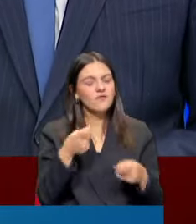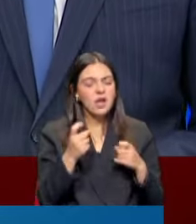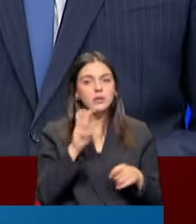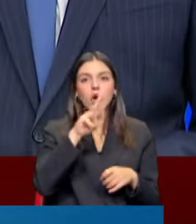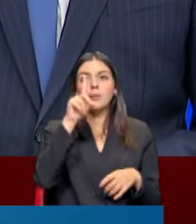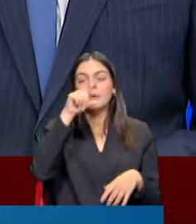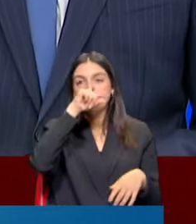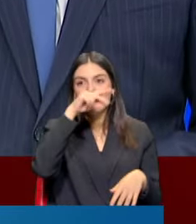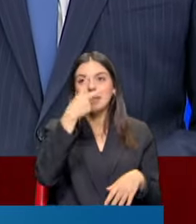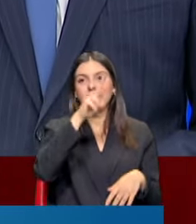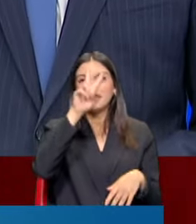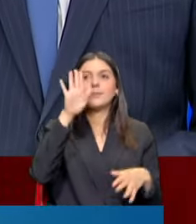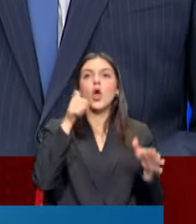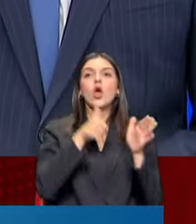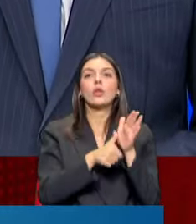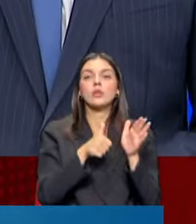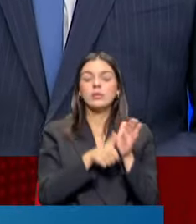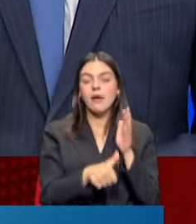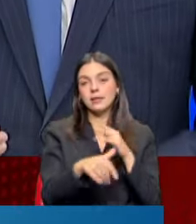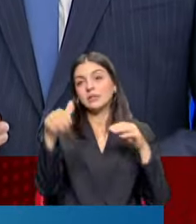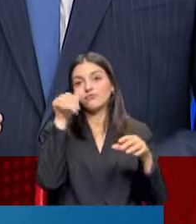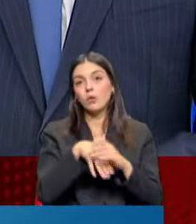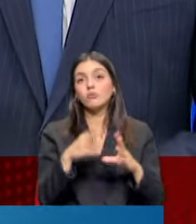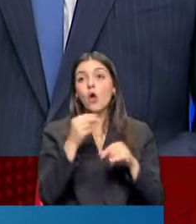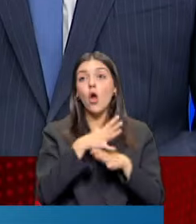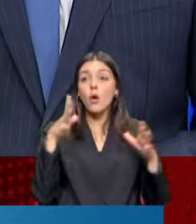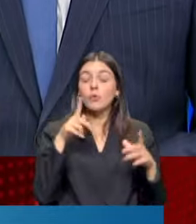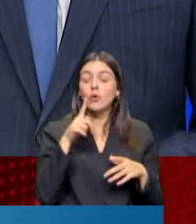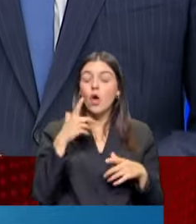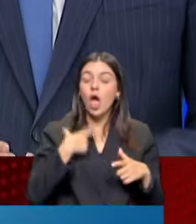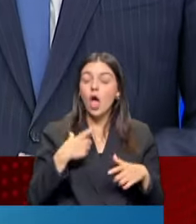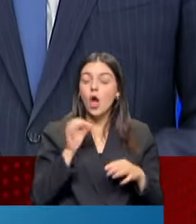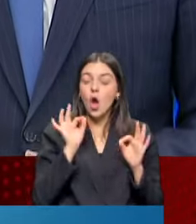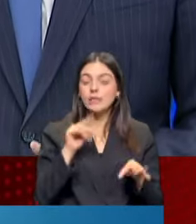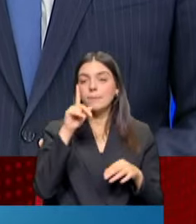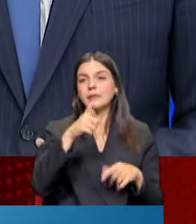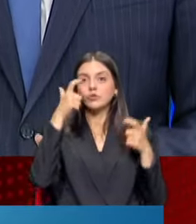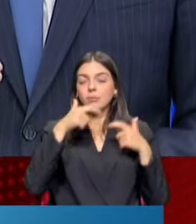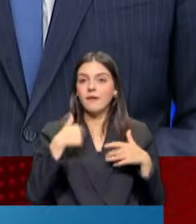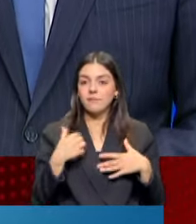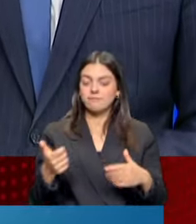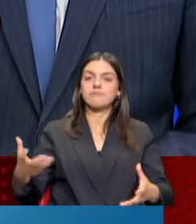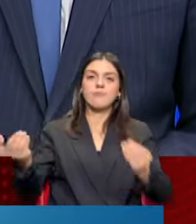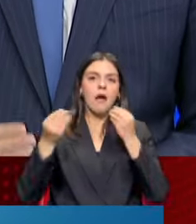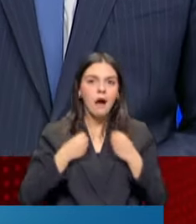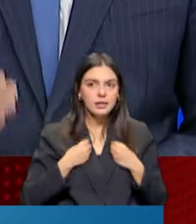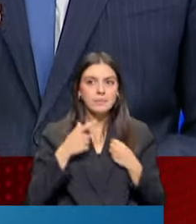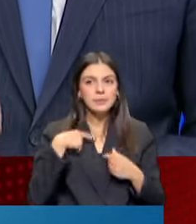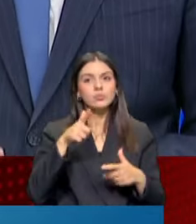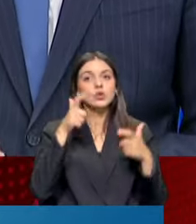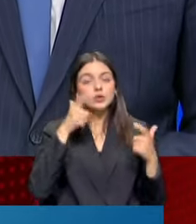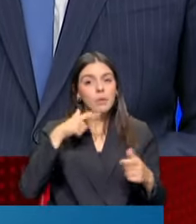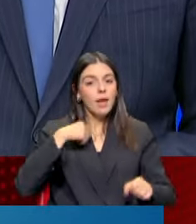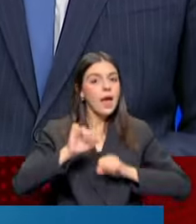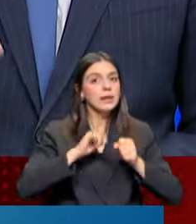31 Mart 2024 seçimlerinde çok önemli bir sorumluluğu sırtımıza yükledi vatandaş. Biz de bu sorumlulukla hareket ediyoruz. Zorlukları